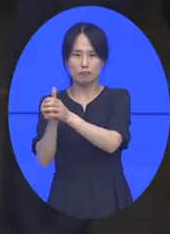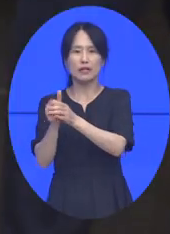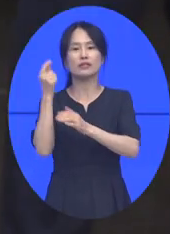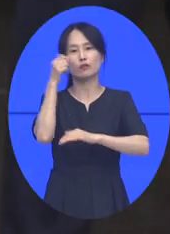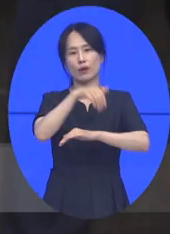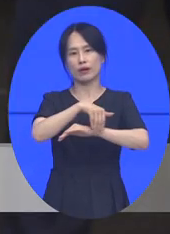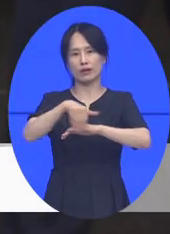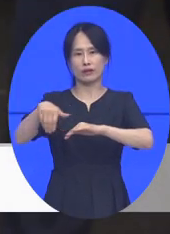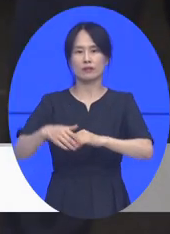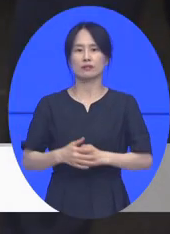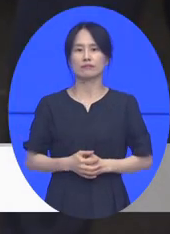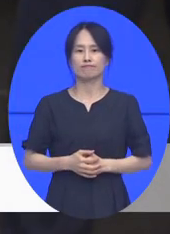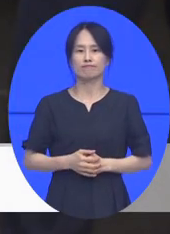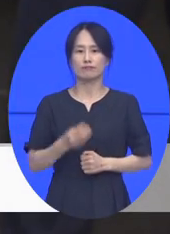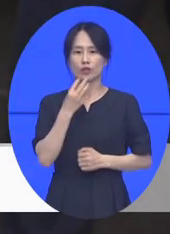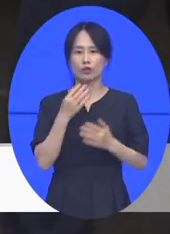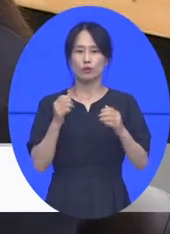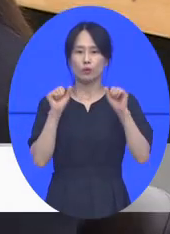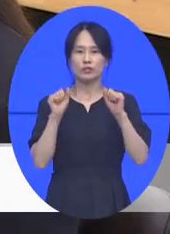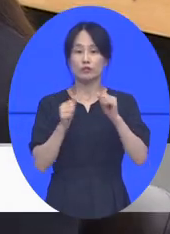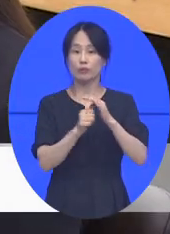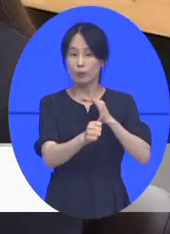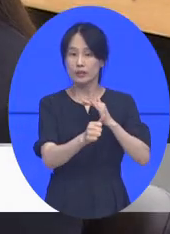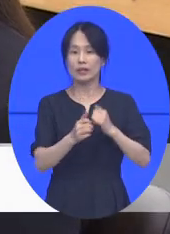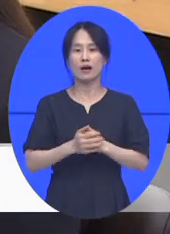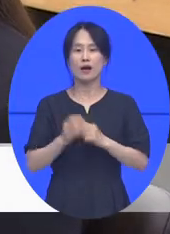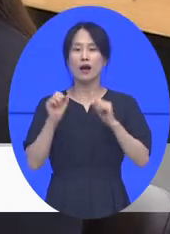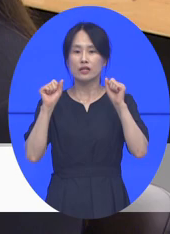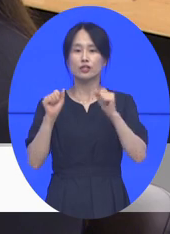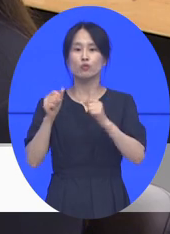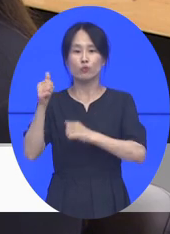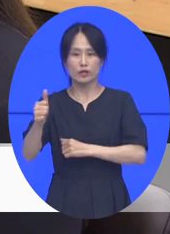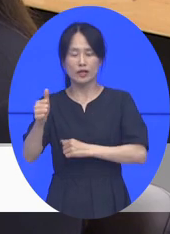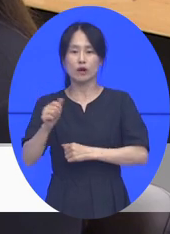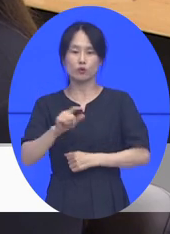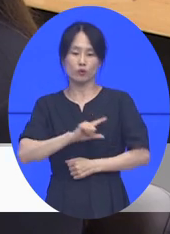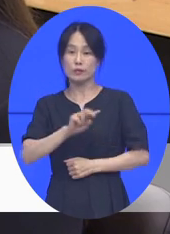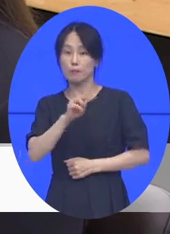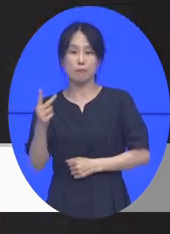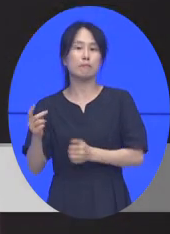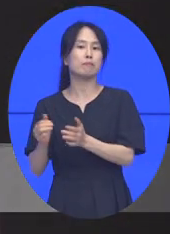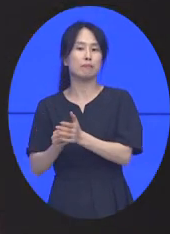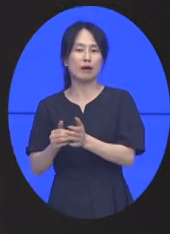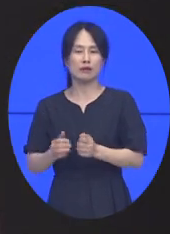방침입니다. 이외에도 경기도 체육대회장을 경기도 체육회장으로 바꾸기로 하는 등